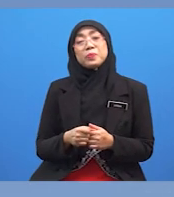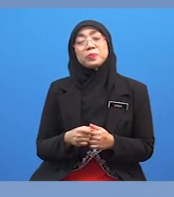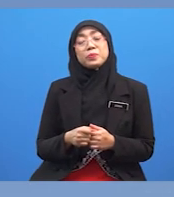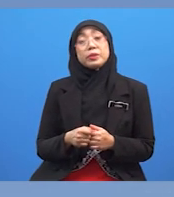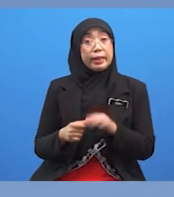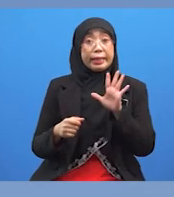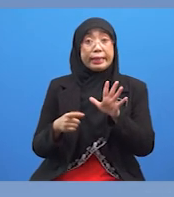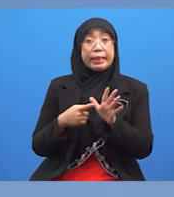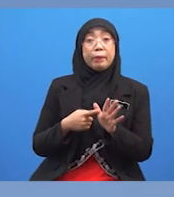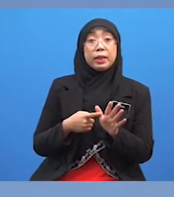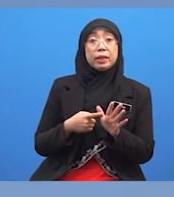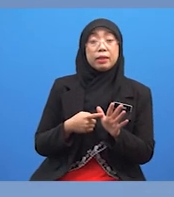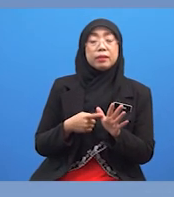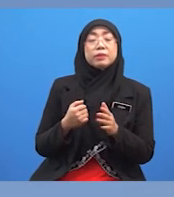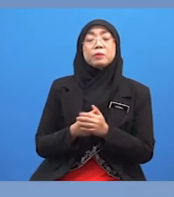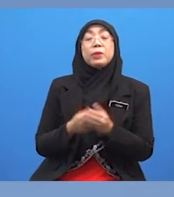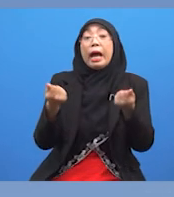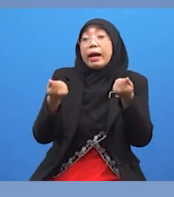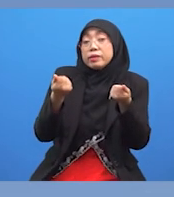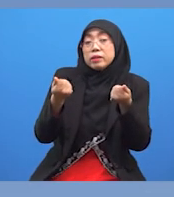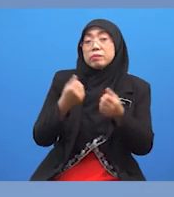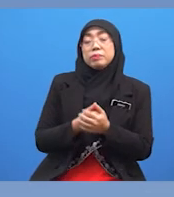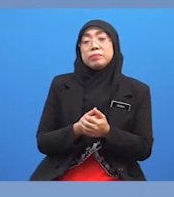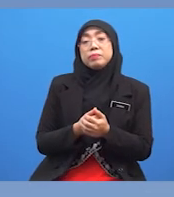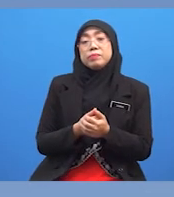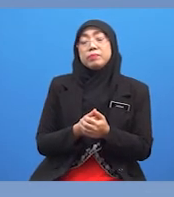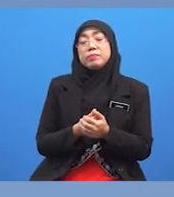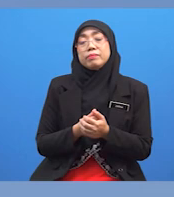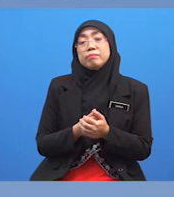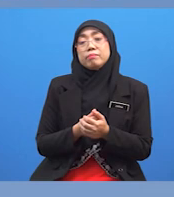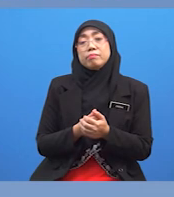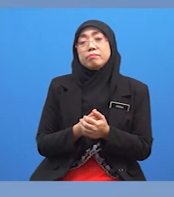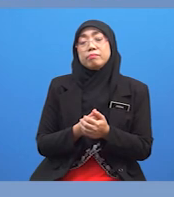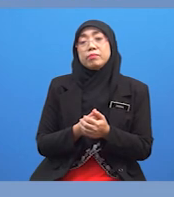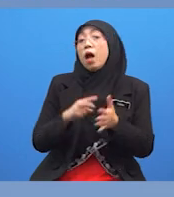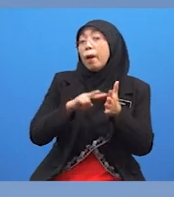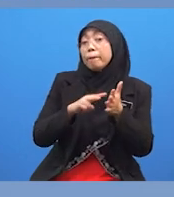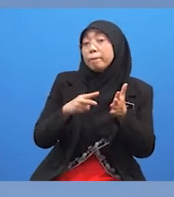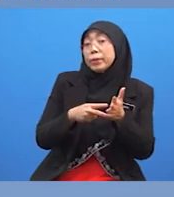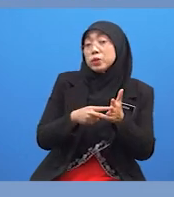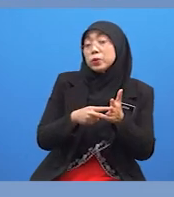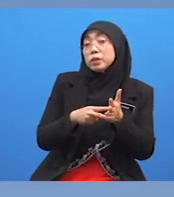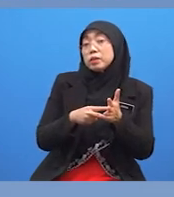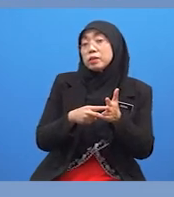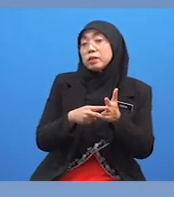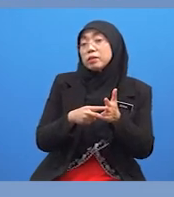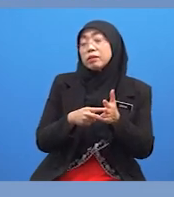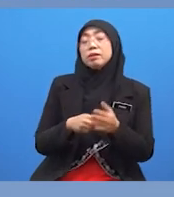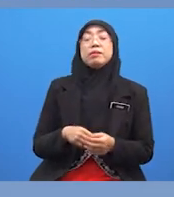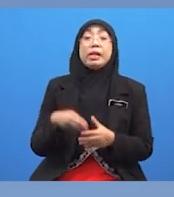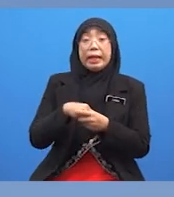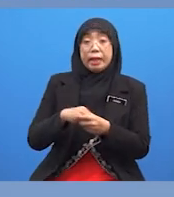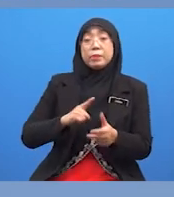adil. Sebagaimana yang kita sedia maklum bahawa adil merupakan tuntutan agama yang